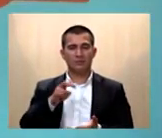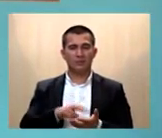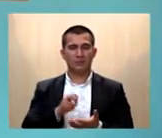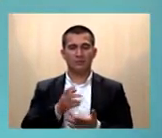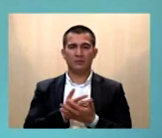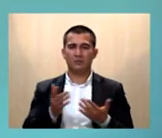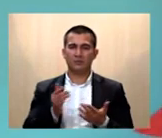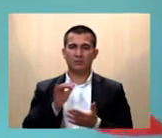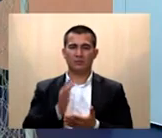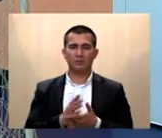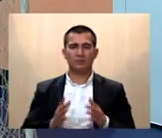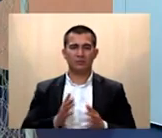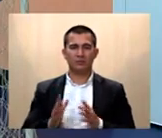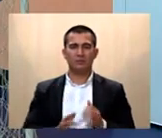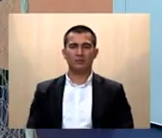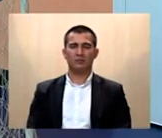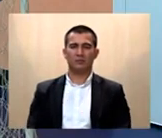ko'taramiz.